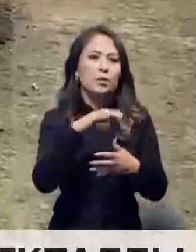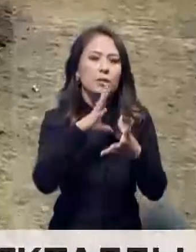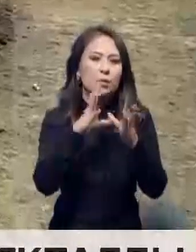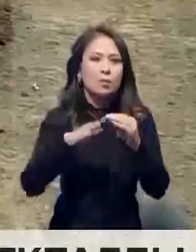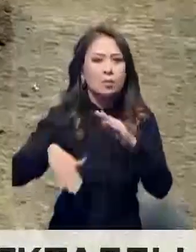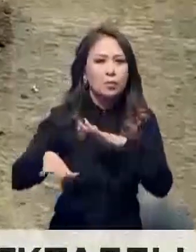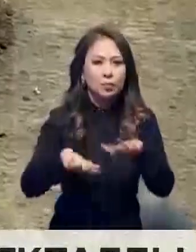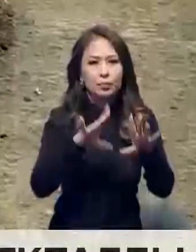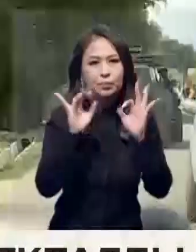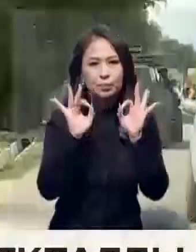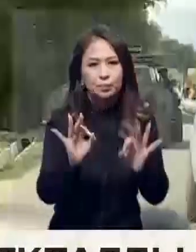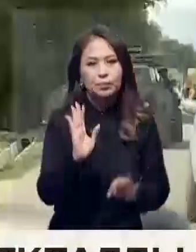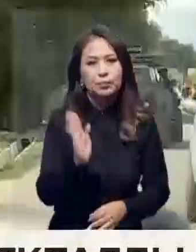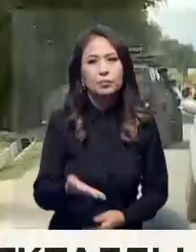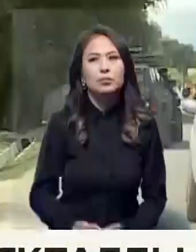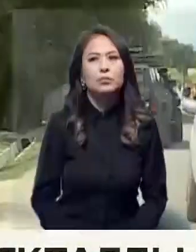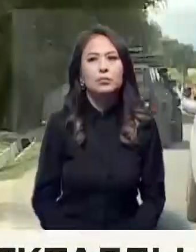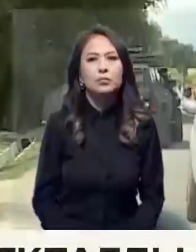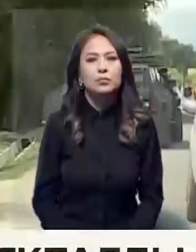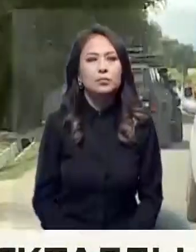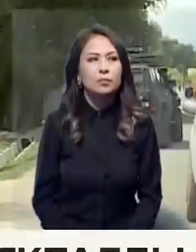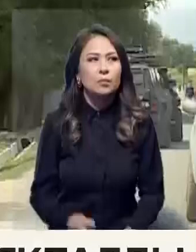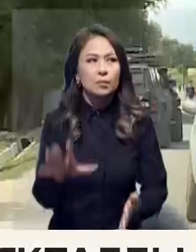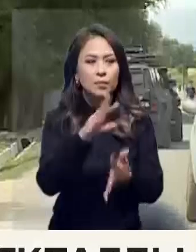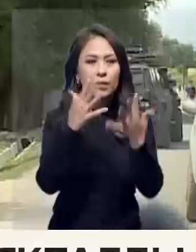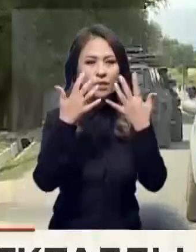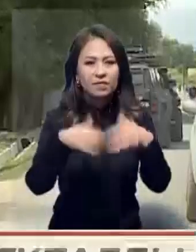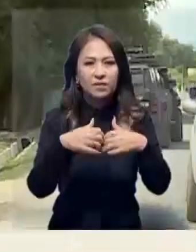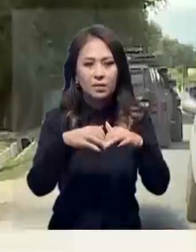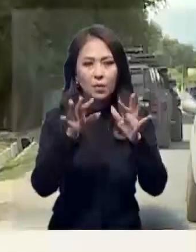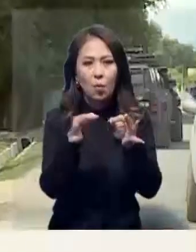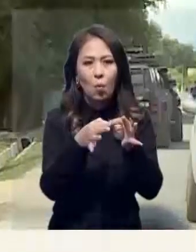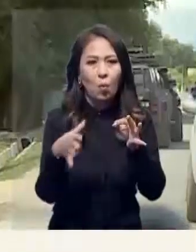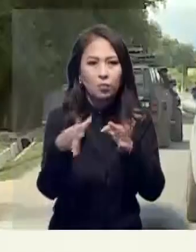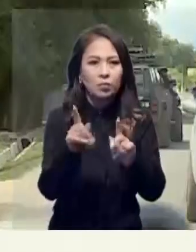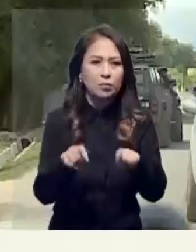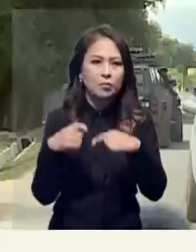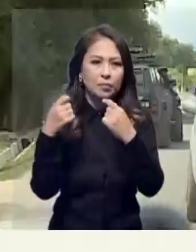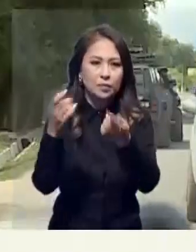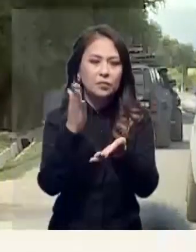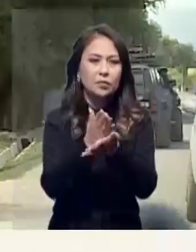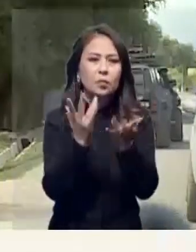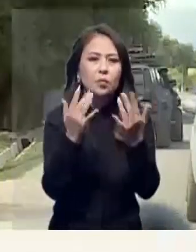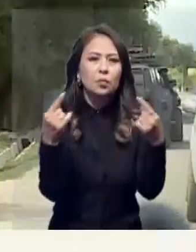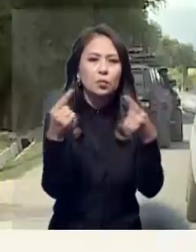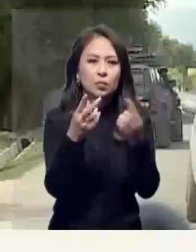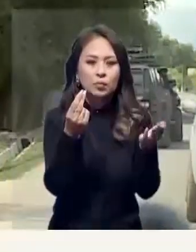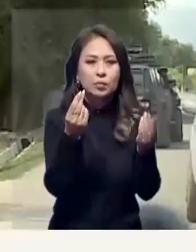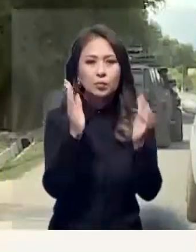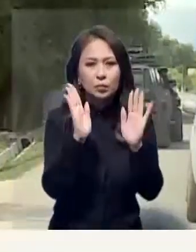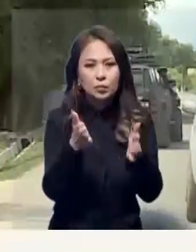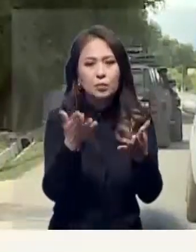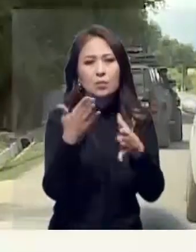кейін бәрі дұрыс болады деп ойлаймын. Сұраптаның аяғында шығынын есептейміз. Біз облысқа береміз. Сол облыстан біз қанша қаражат болады,